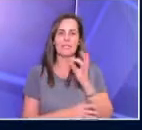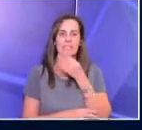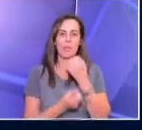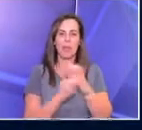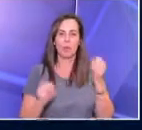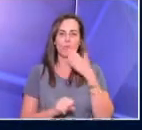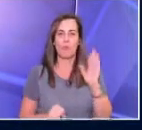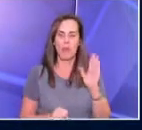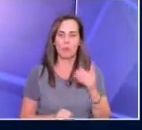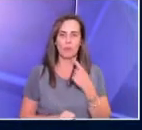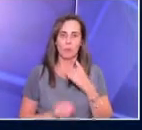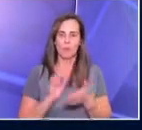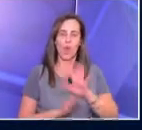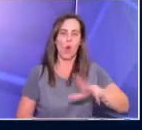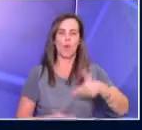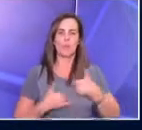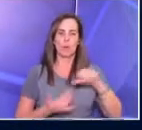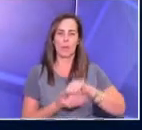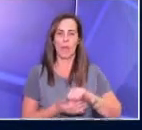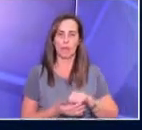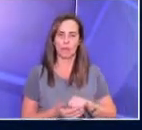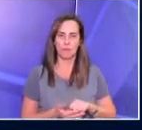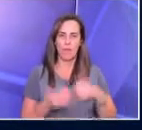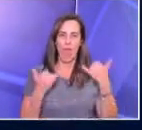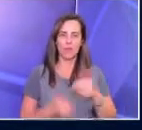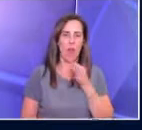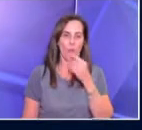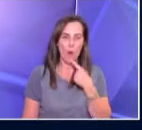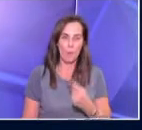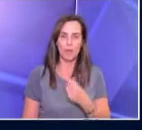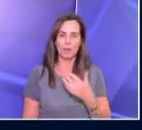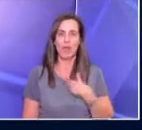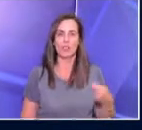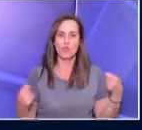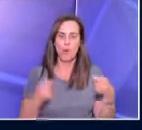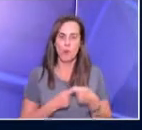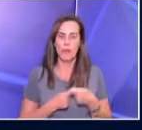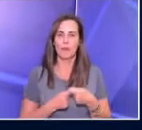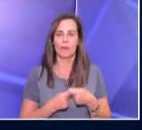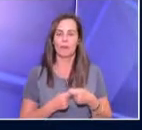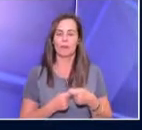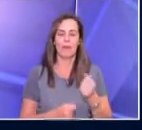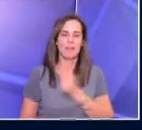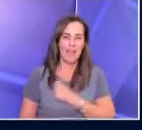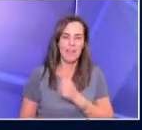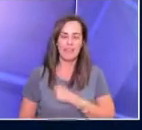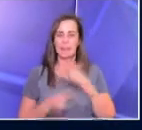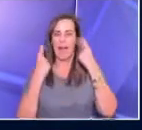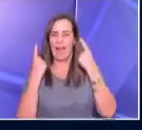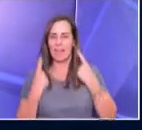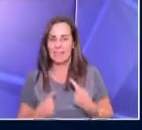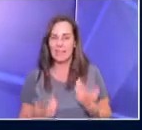חילונים בירושלים שאמרו, גונבים לנו את העיר. עכשיו אופר מדבר על זה שאני שותף. דתיים לאומיים,